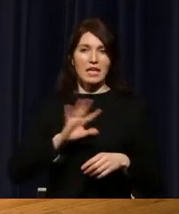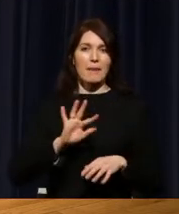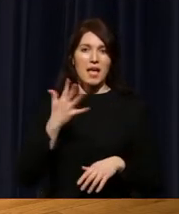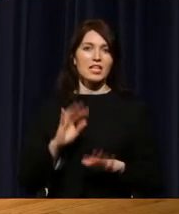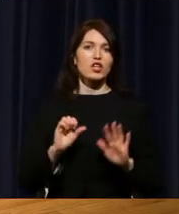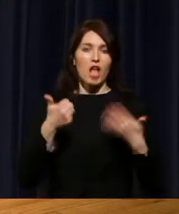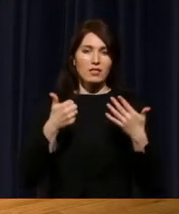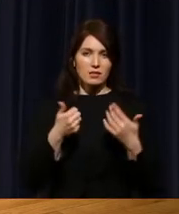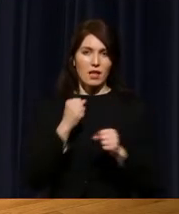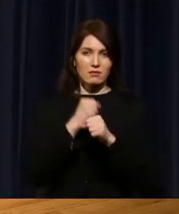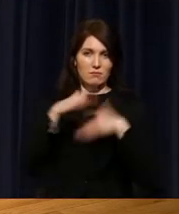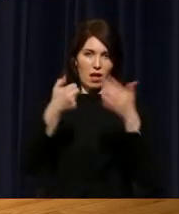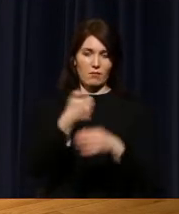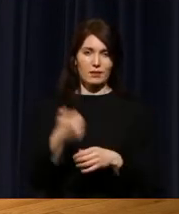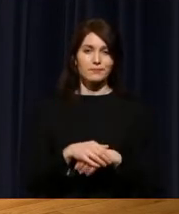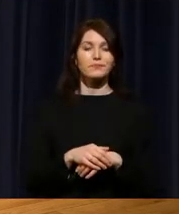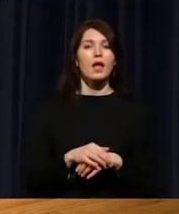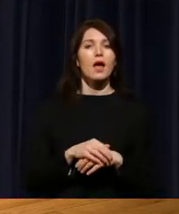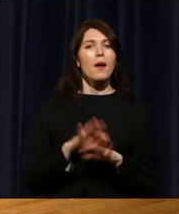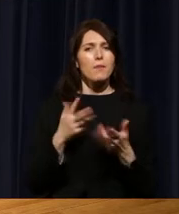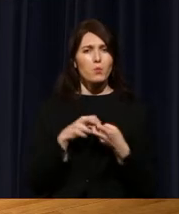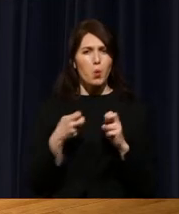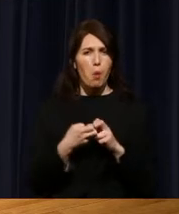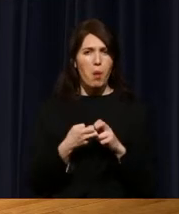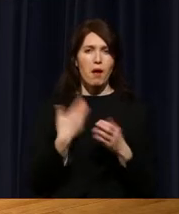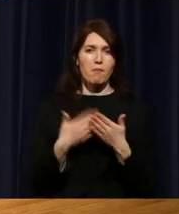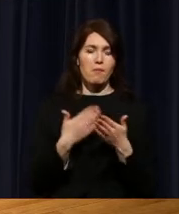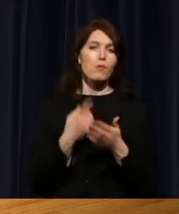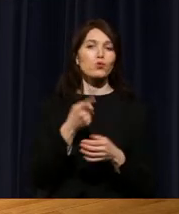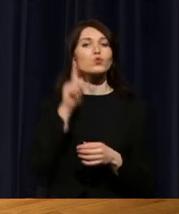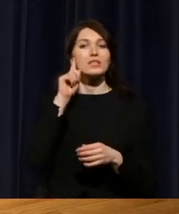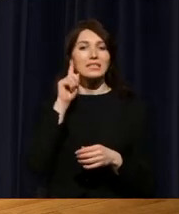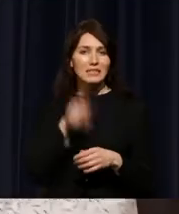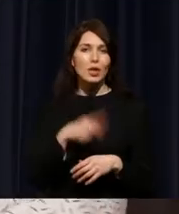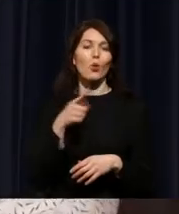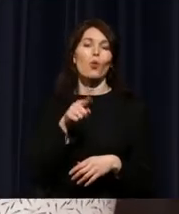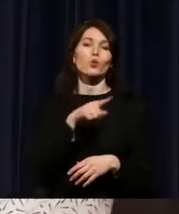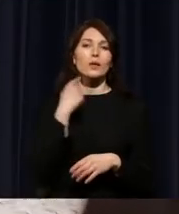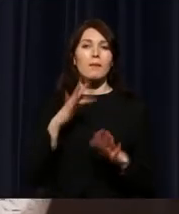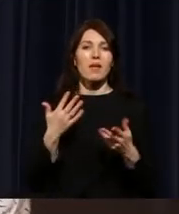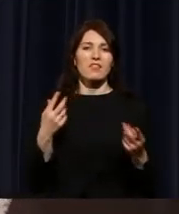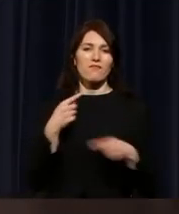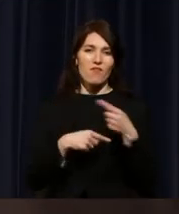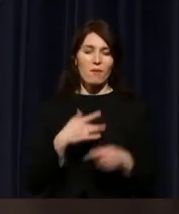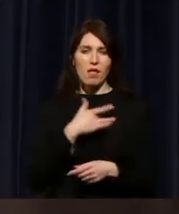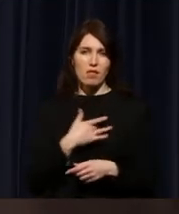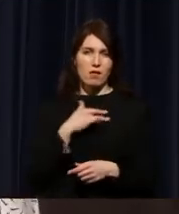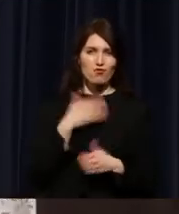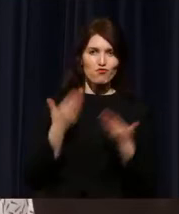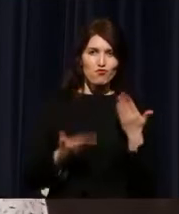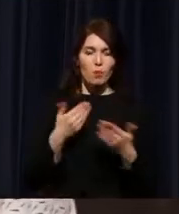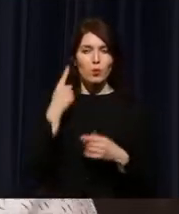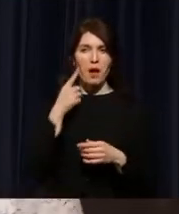sastais rezidents. Jā, tā problēma ir tāda, kad ir viena laba lieta, ka tu zini, ko tu gribi, bet pēc jau tu šaubies, nu, kad tu saki, ka